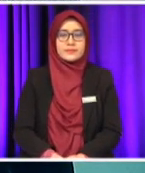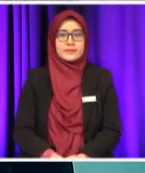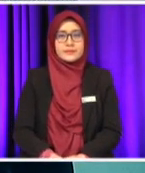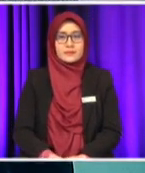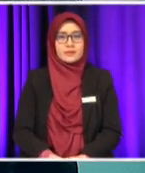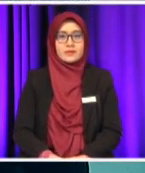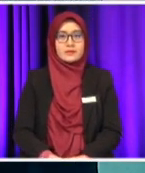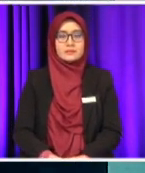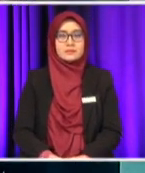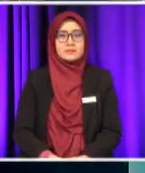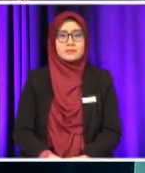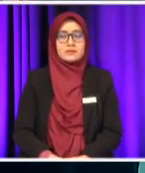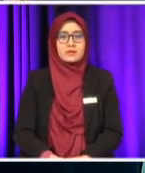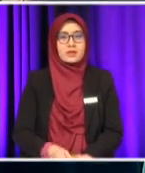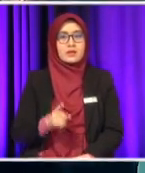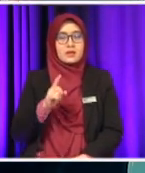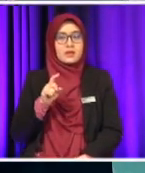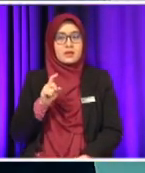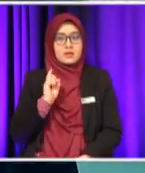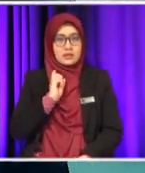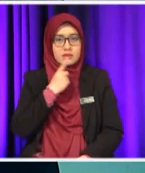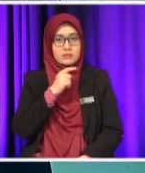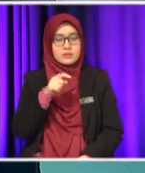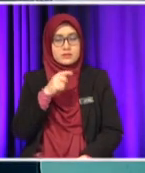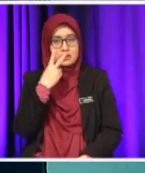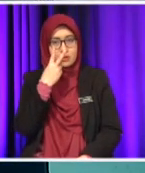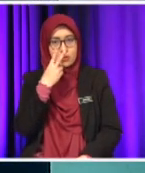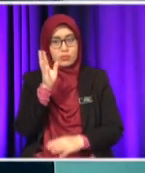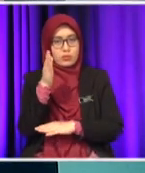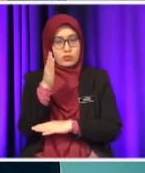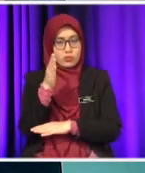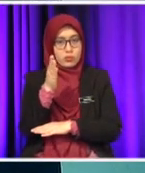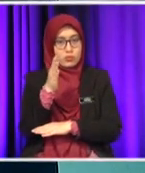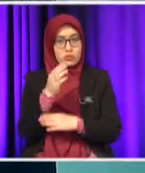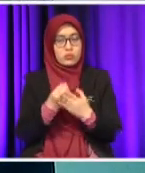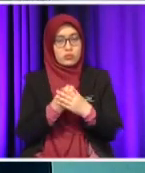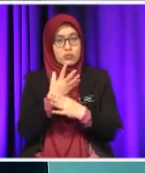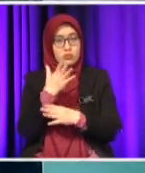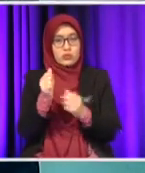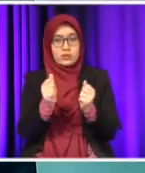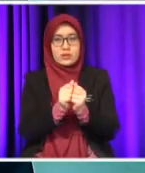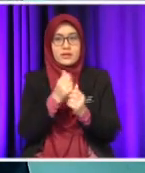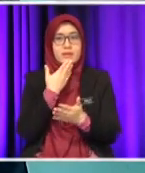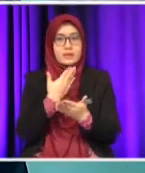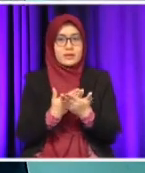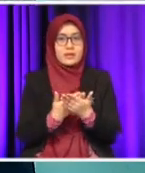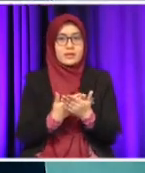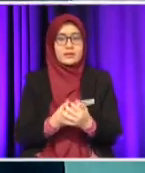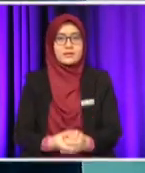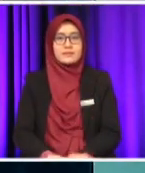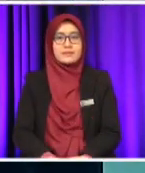yang kecil jadi kita pastikan dia tumbuh dengan baik kemudian selepas kita ada